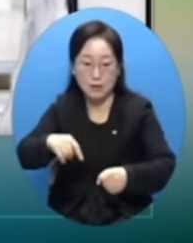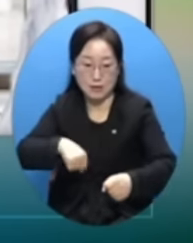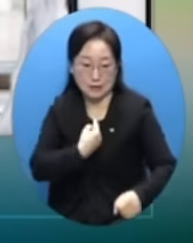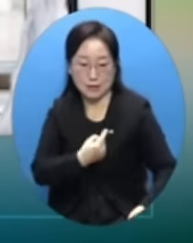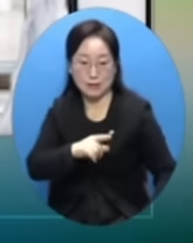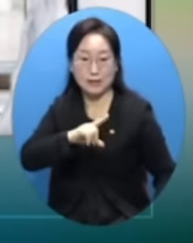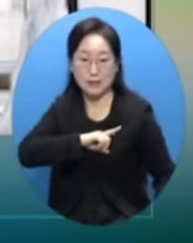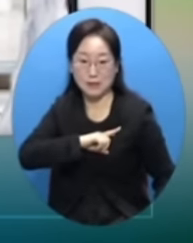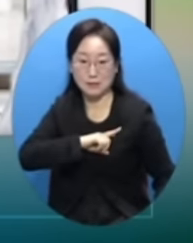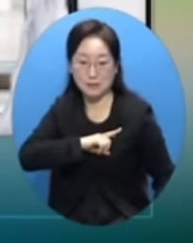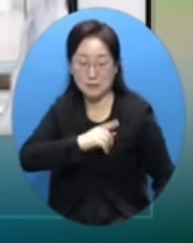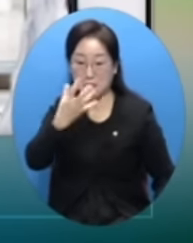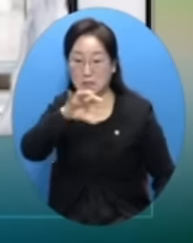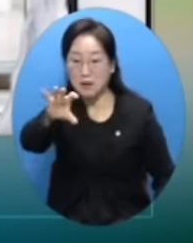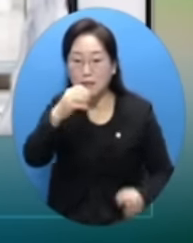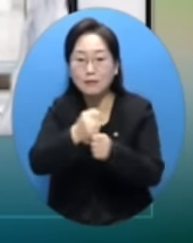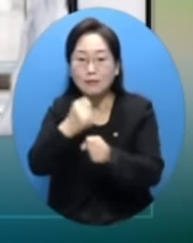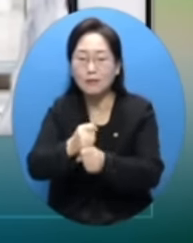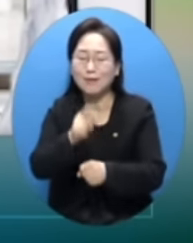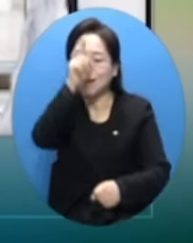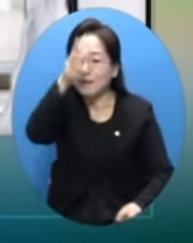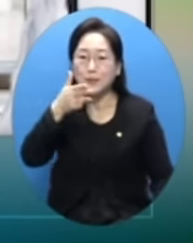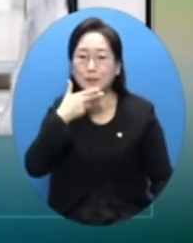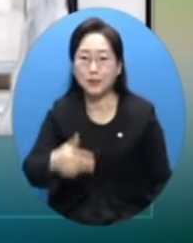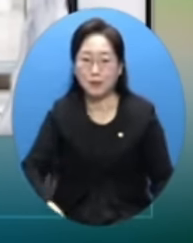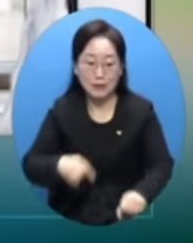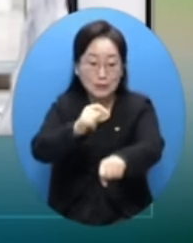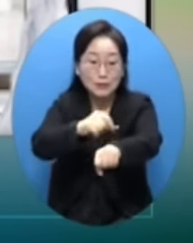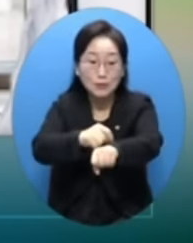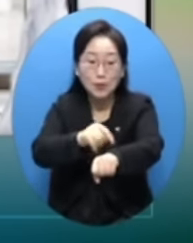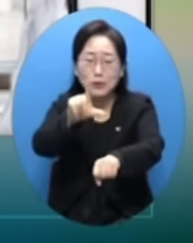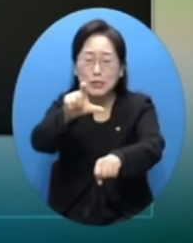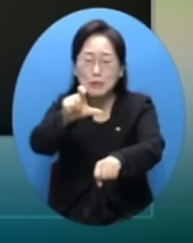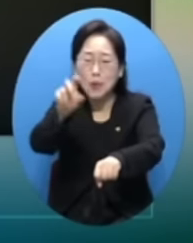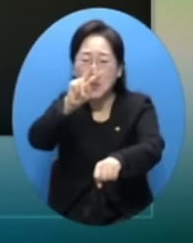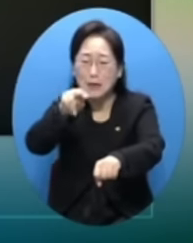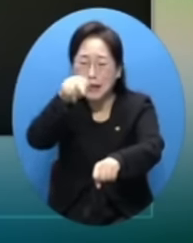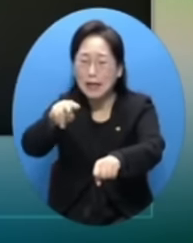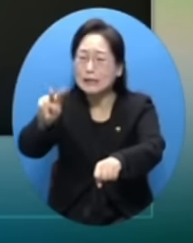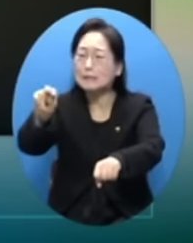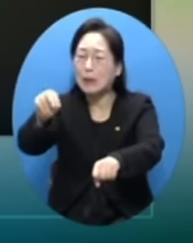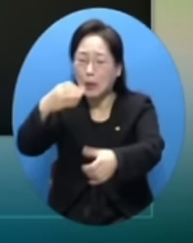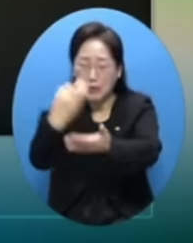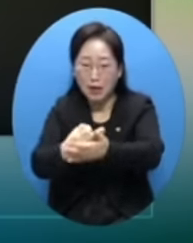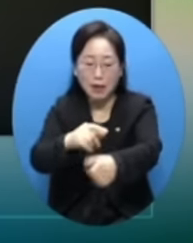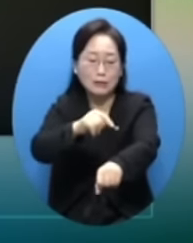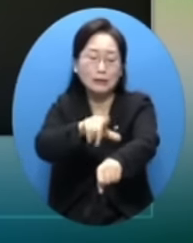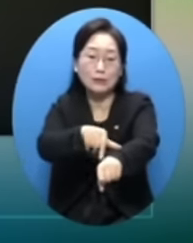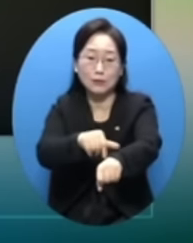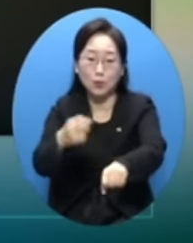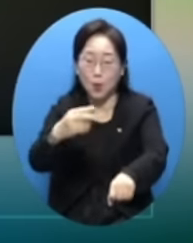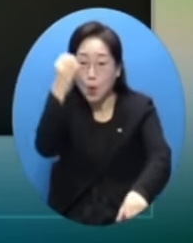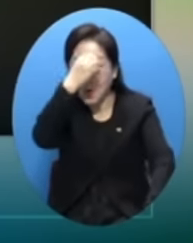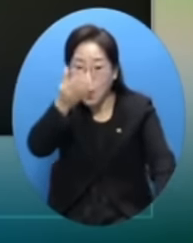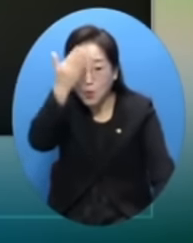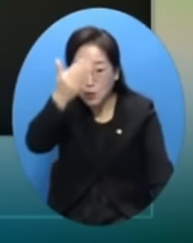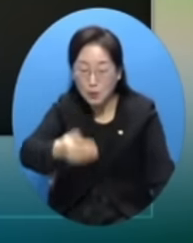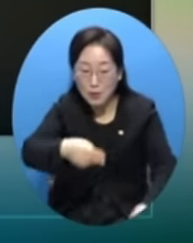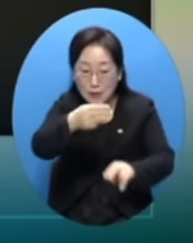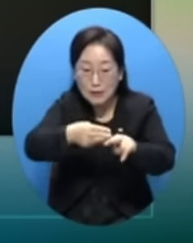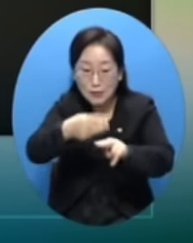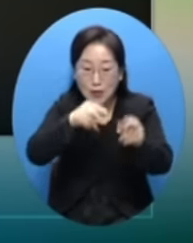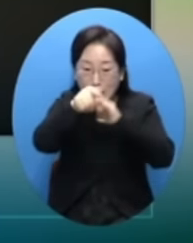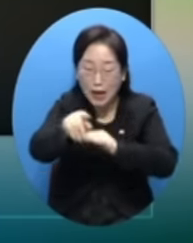딴 건물이 없습니다 그의 손목시계는 15달러 2만 원짜리 였고요 고급 레스트에는 늘